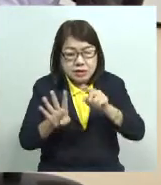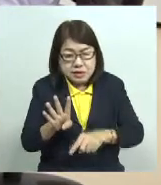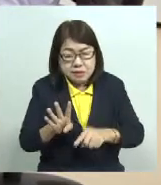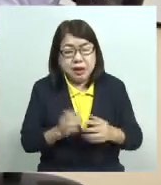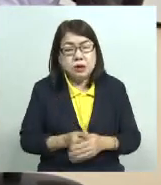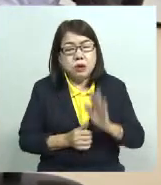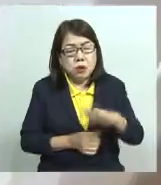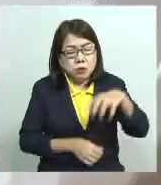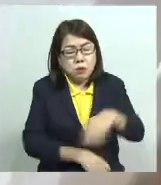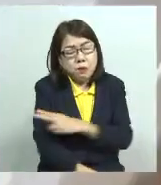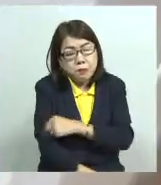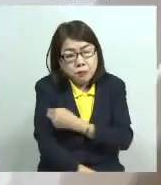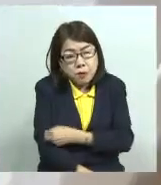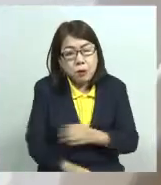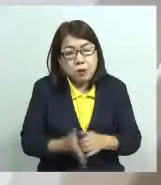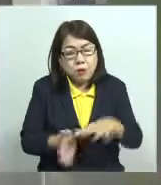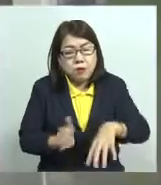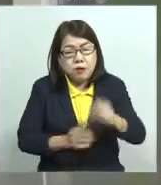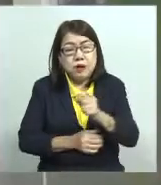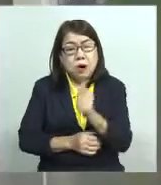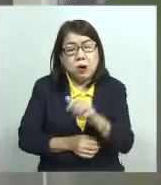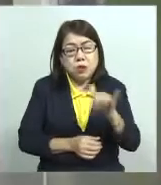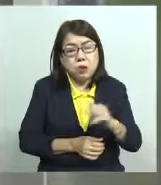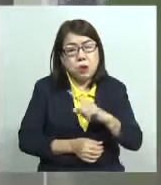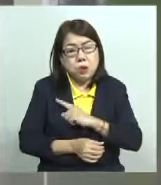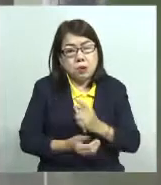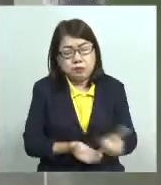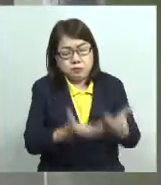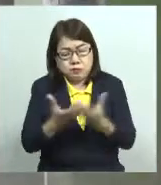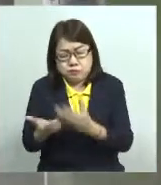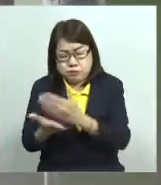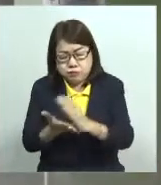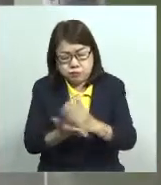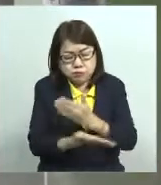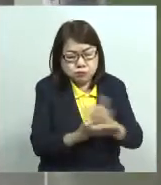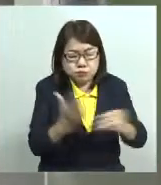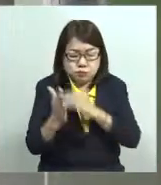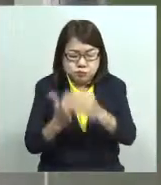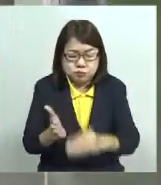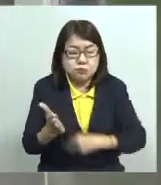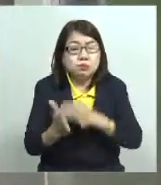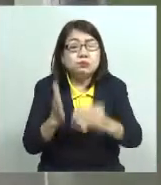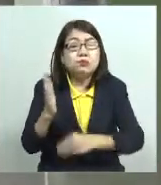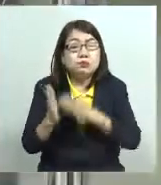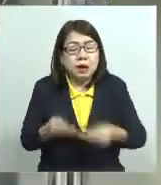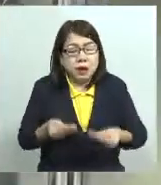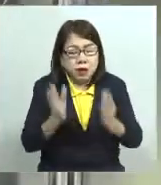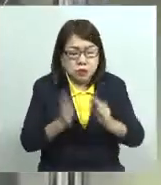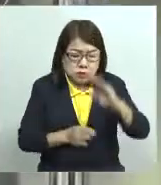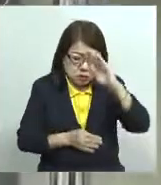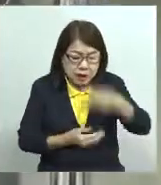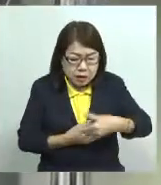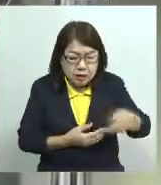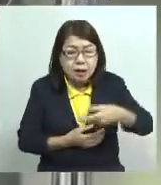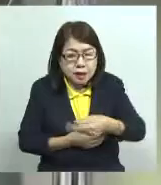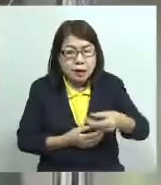รมการแพทย์และสำนักงานคณะกรรมการอาหารและยาจะช่วยกันกระจายยากัญชาเพื่อให้ผู้ป่วยนั้นได้รับยาอย่างทั่วถึงและ